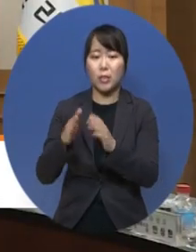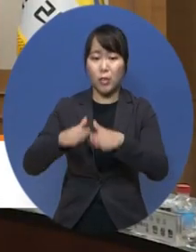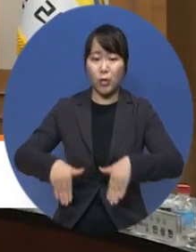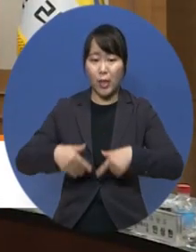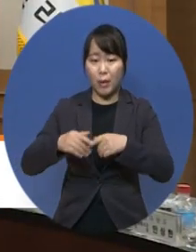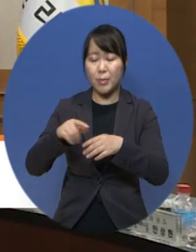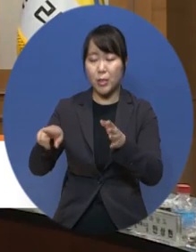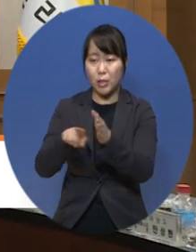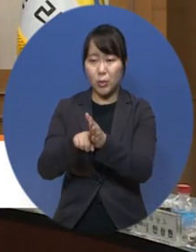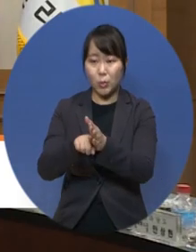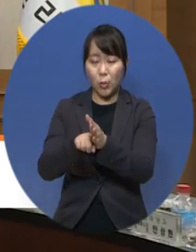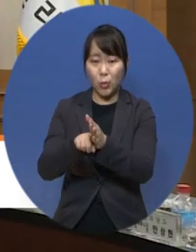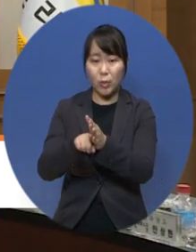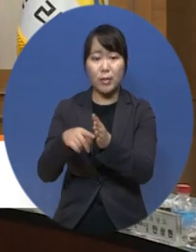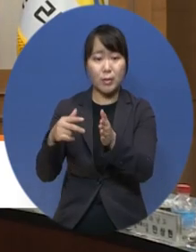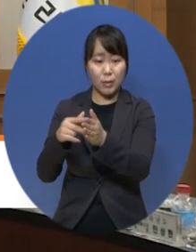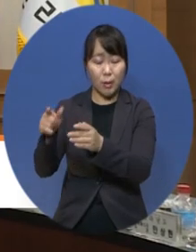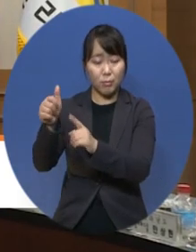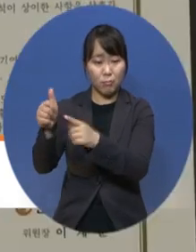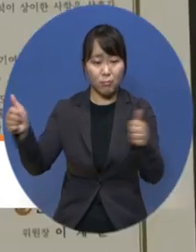전남신용보증재단 이사장 등이 참석한 가운데